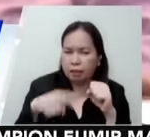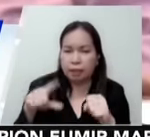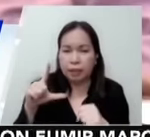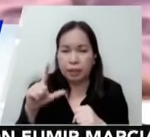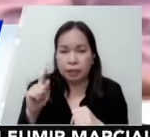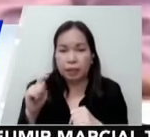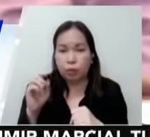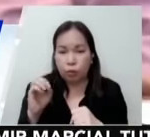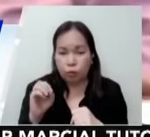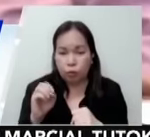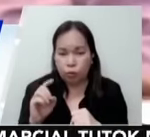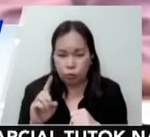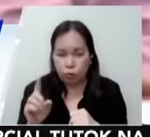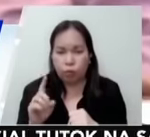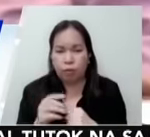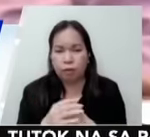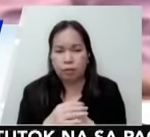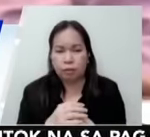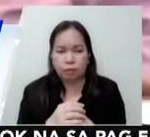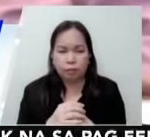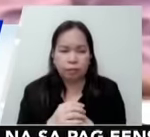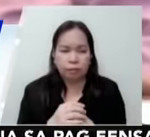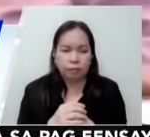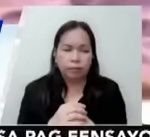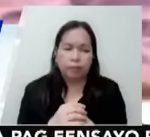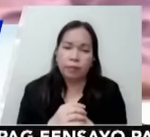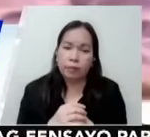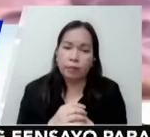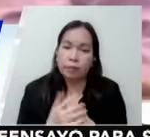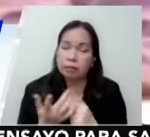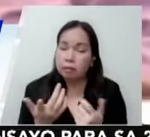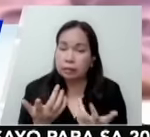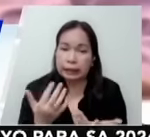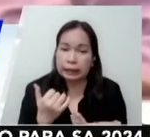dito. Since hindi naman sila kasama sa